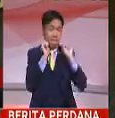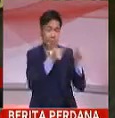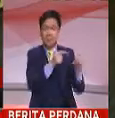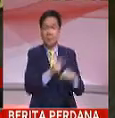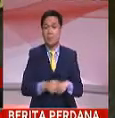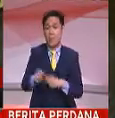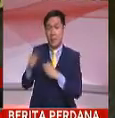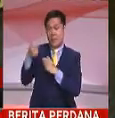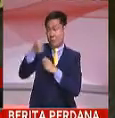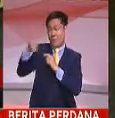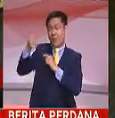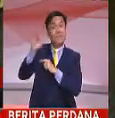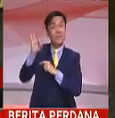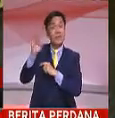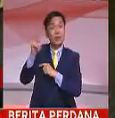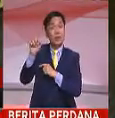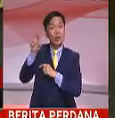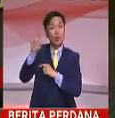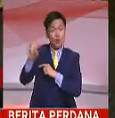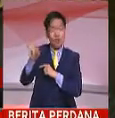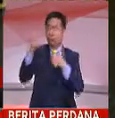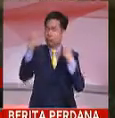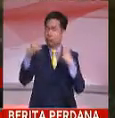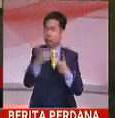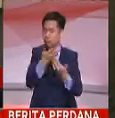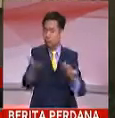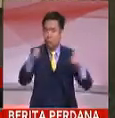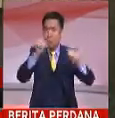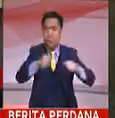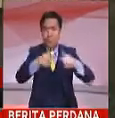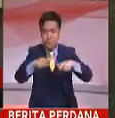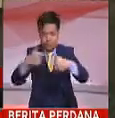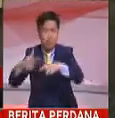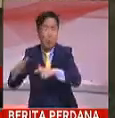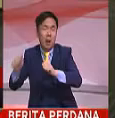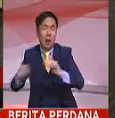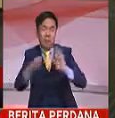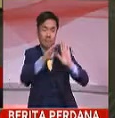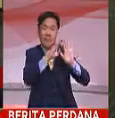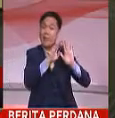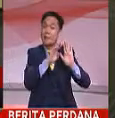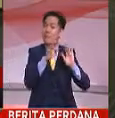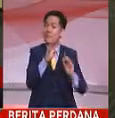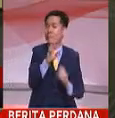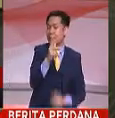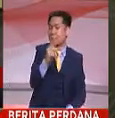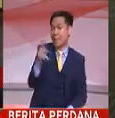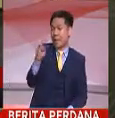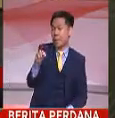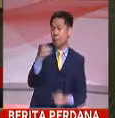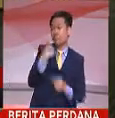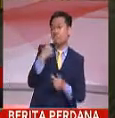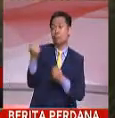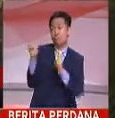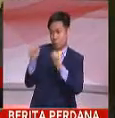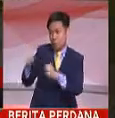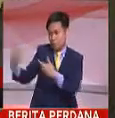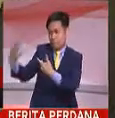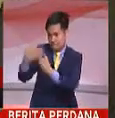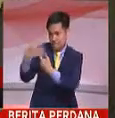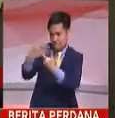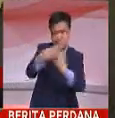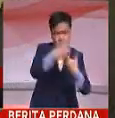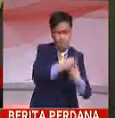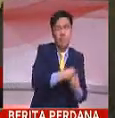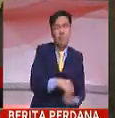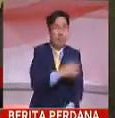RTM turut mengesahkan semua pemain telah diberikan kebenaran oleh Kementerian Kesihatan untuk kembali bersama pasukan. Skuad di bawah kendalian